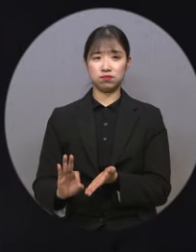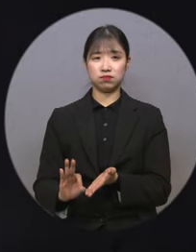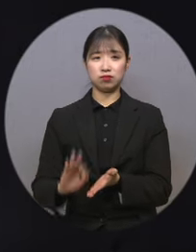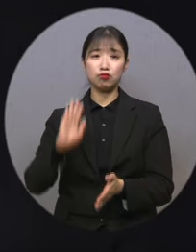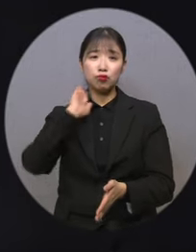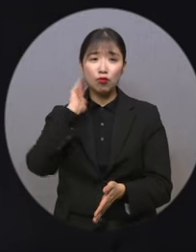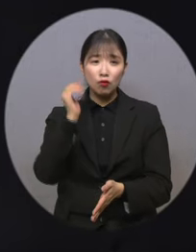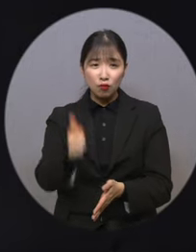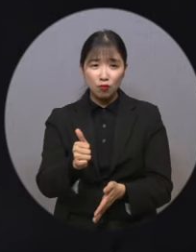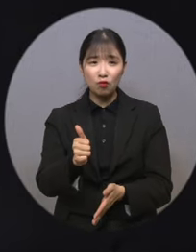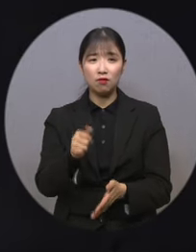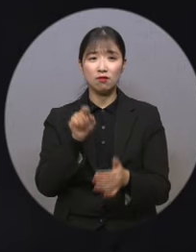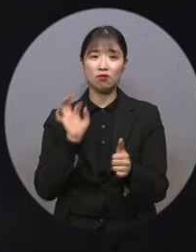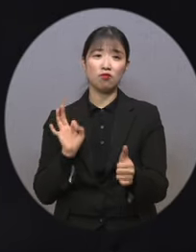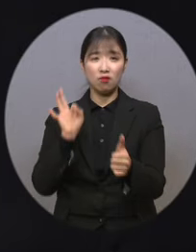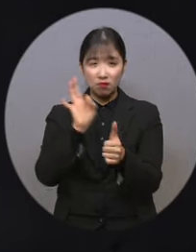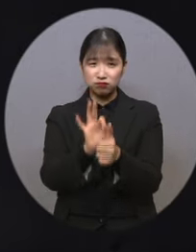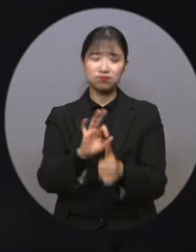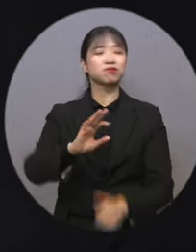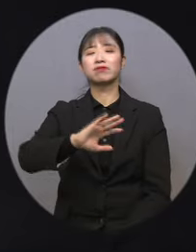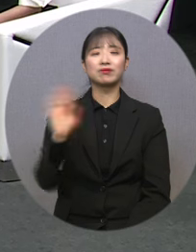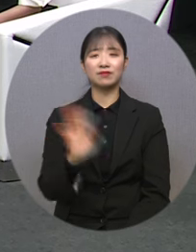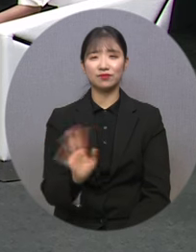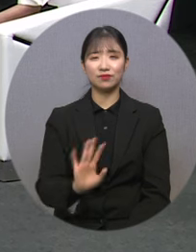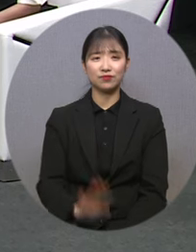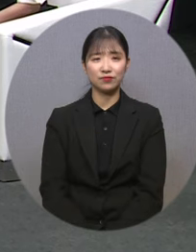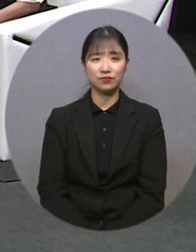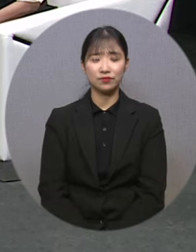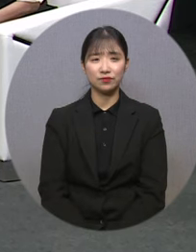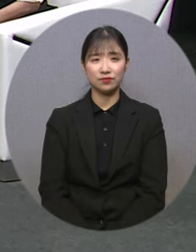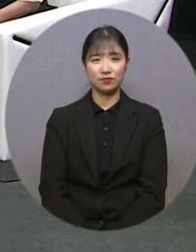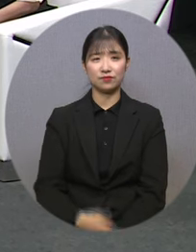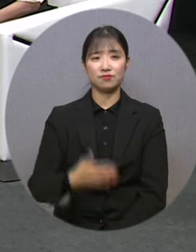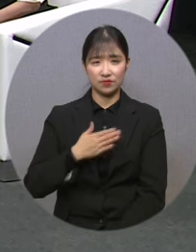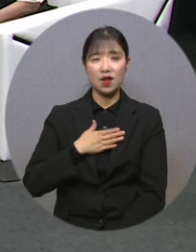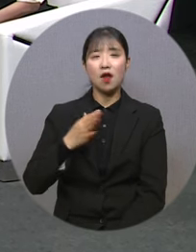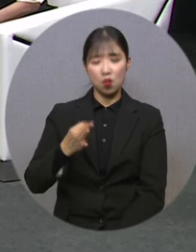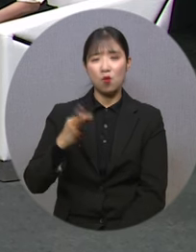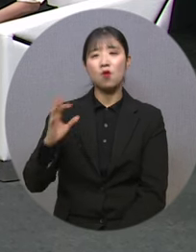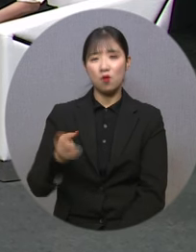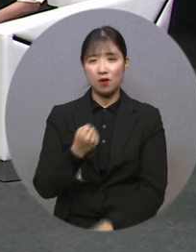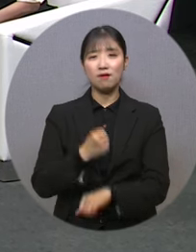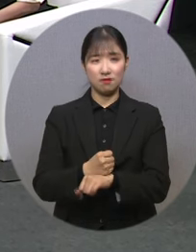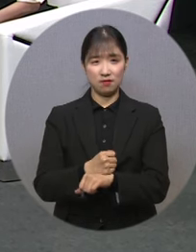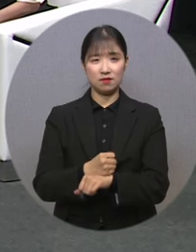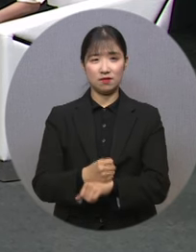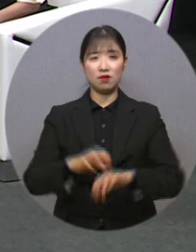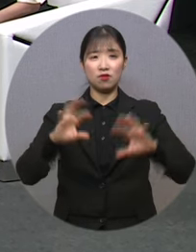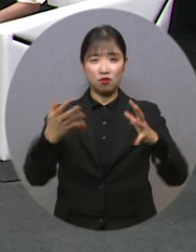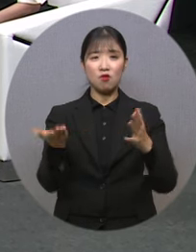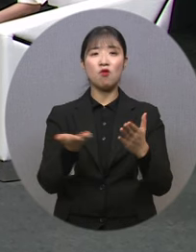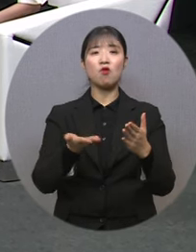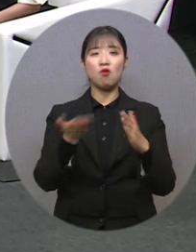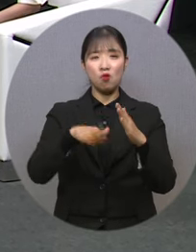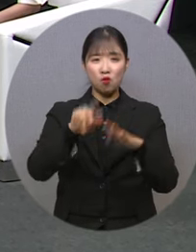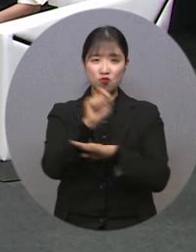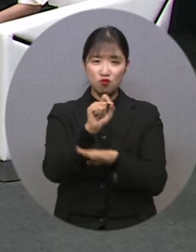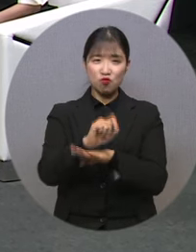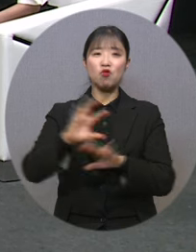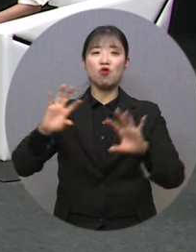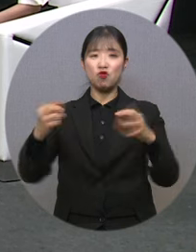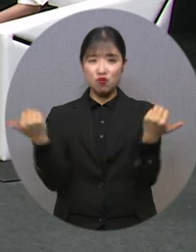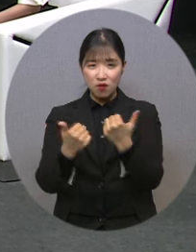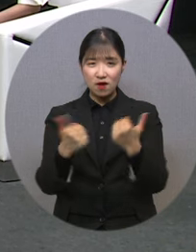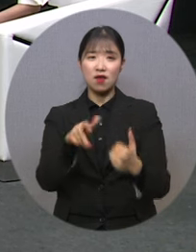절대 대통령이 주는 거 난 하지 않아요. 그러니까 내 돈으로 다 할 텐데 국가 공무원 국회의원들도 100명만